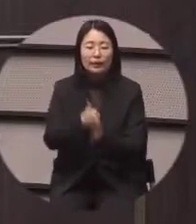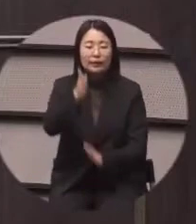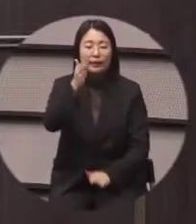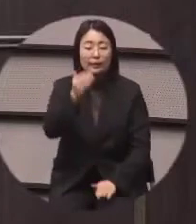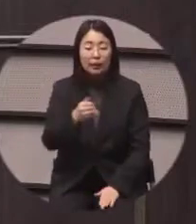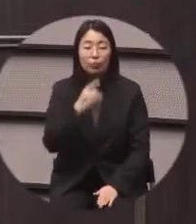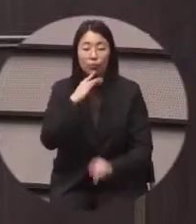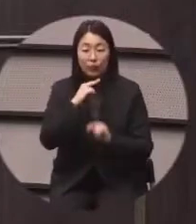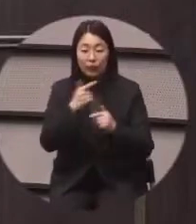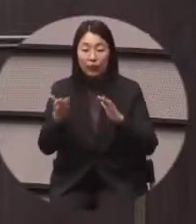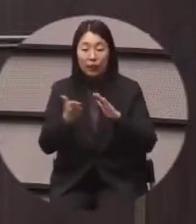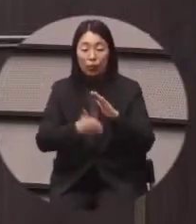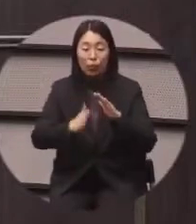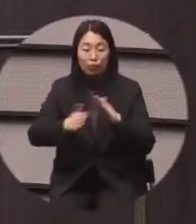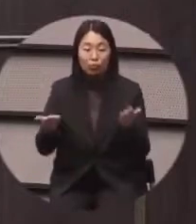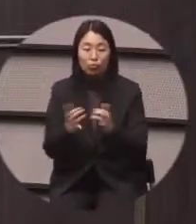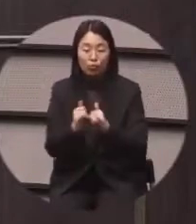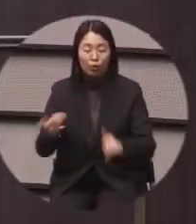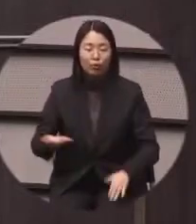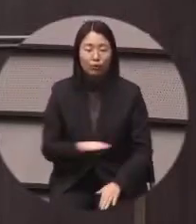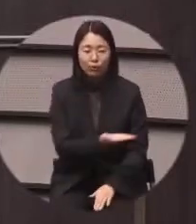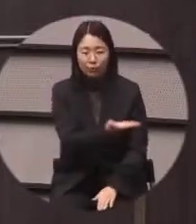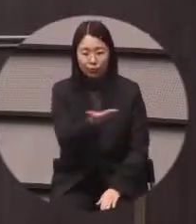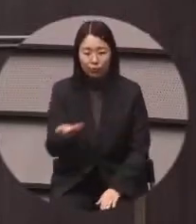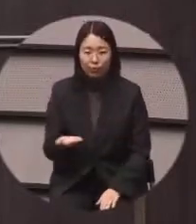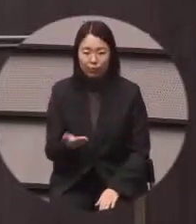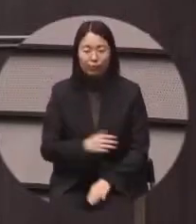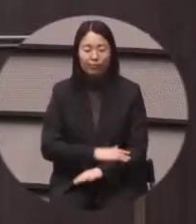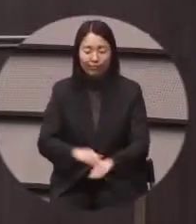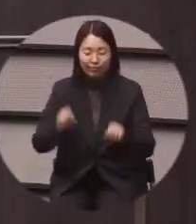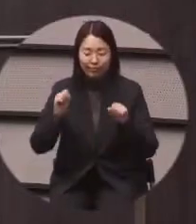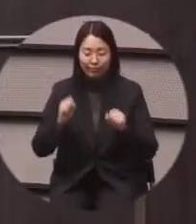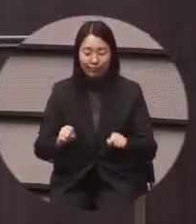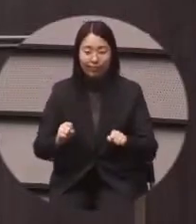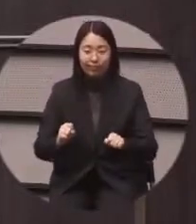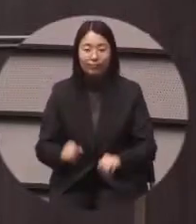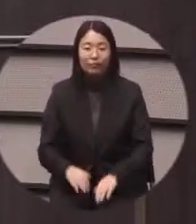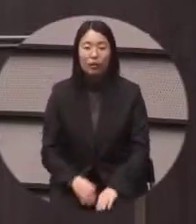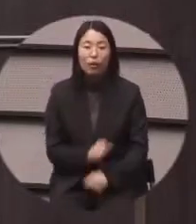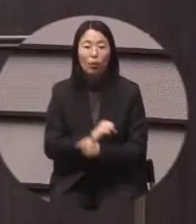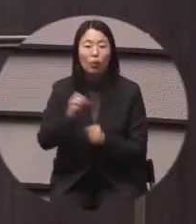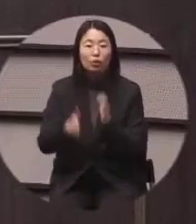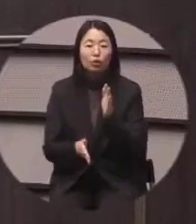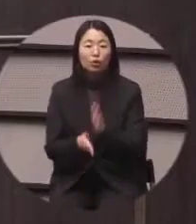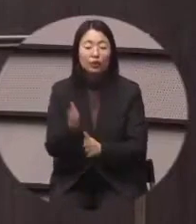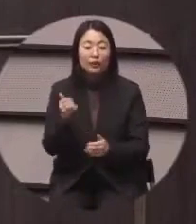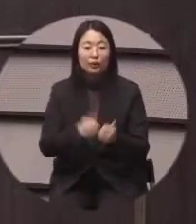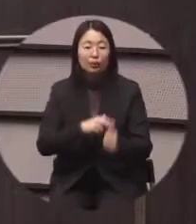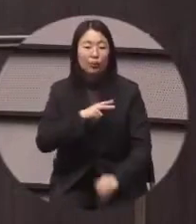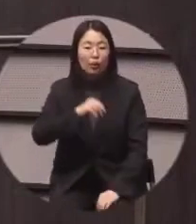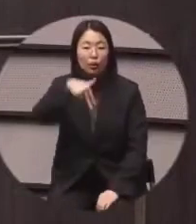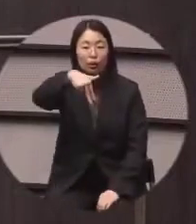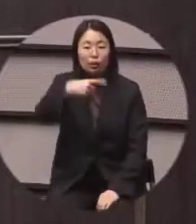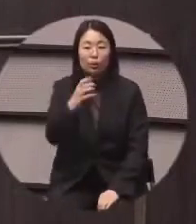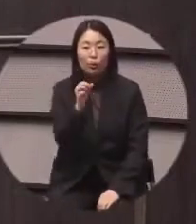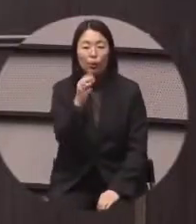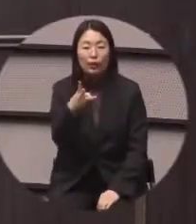시장님을 비롯한 집행부 공직자 여러분, 안녕하십니까? 광주시 의원